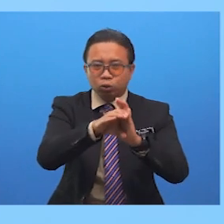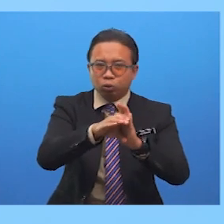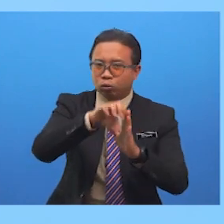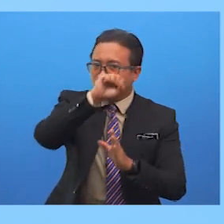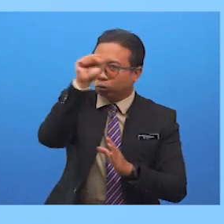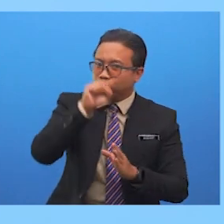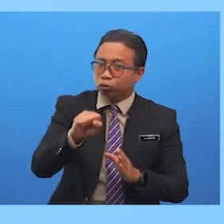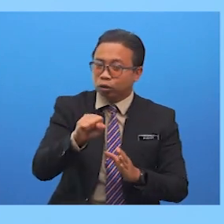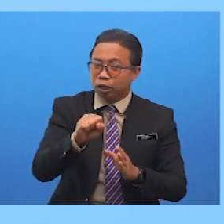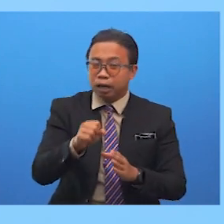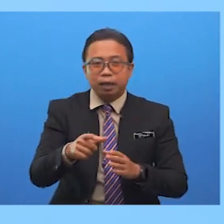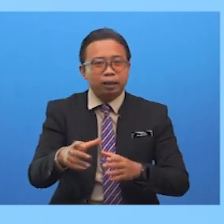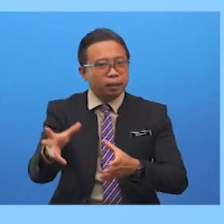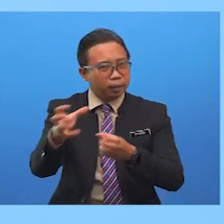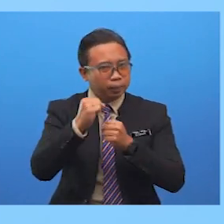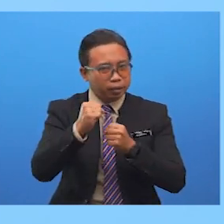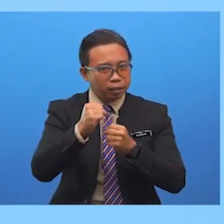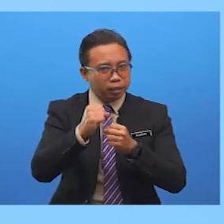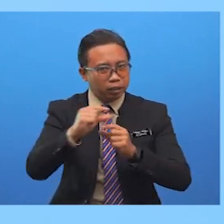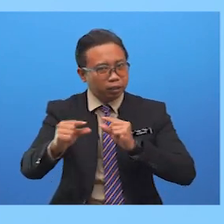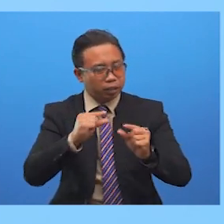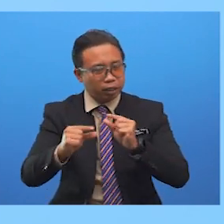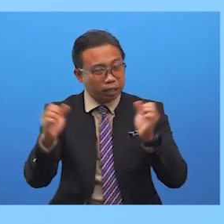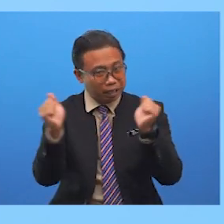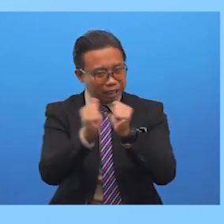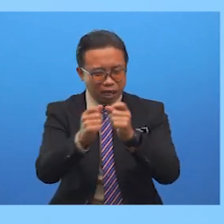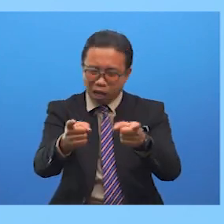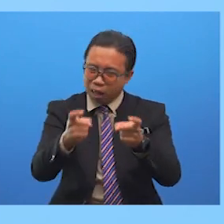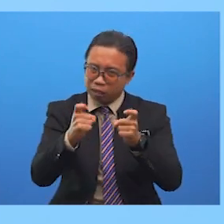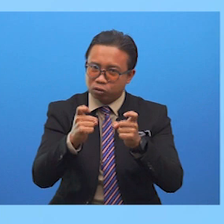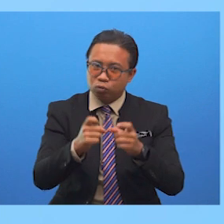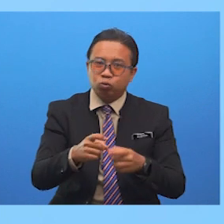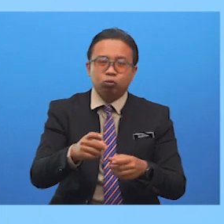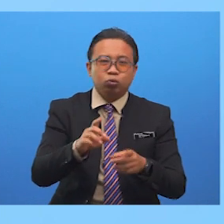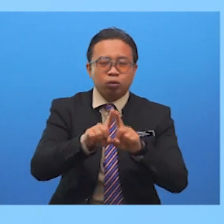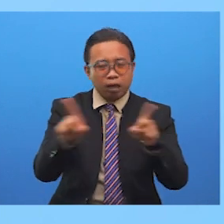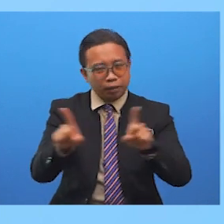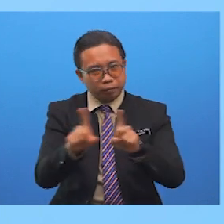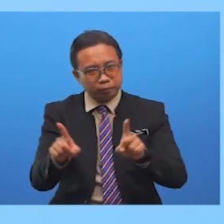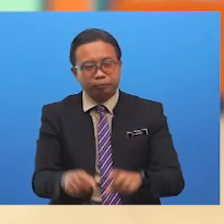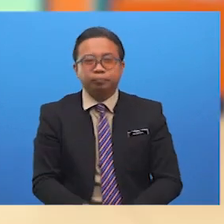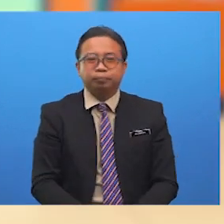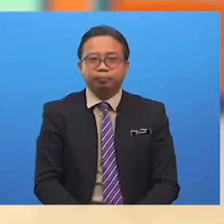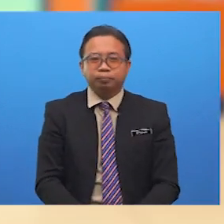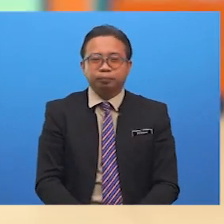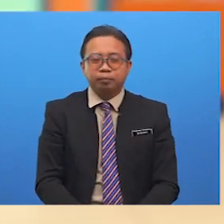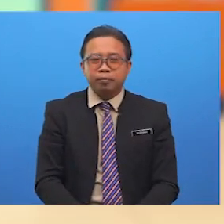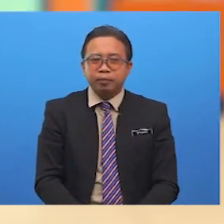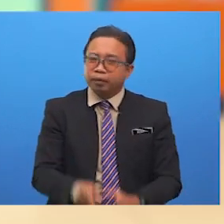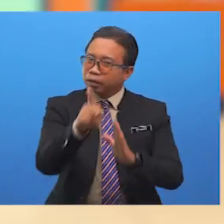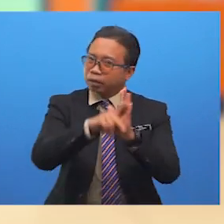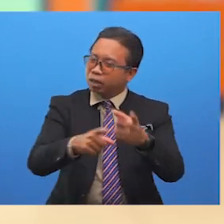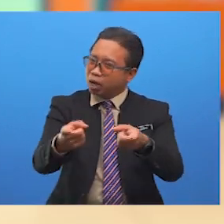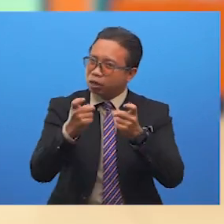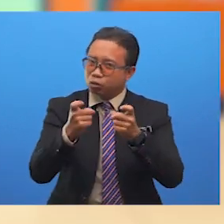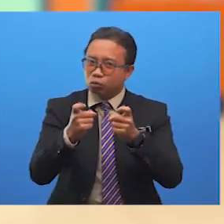soalan yang melibatkan gerakan dengan kelajuan yang berbeza kelajuan suatu